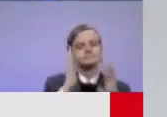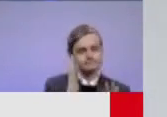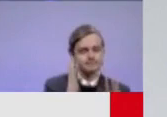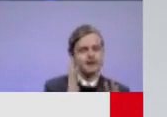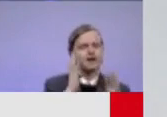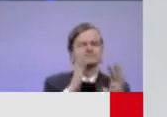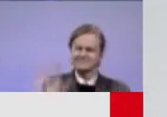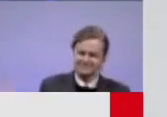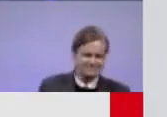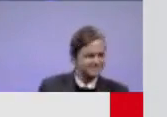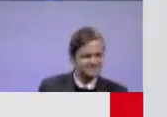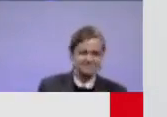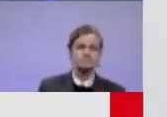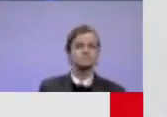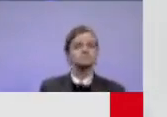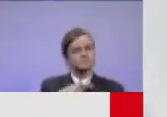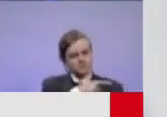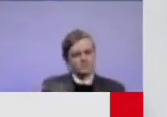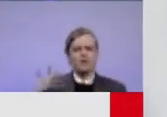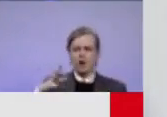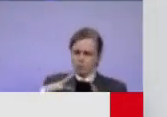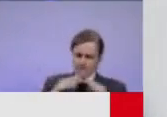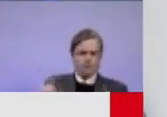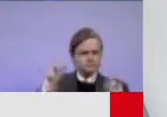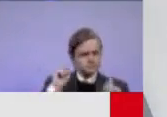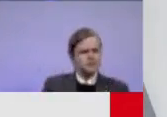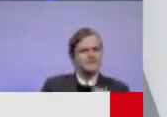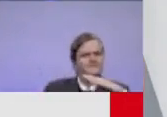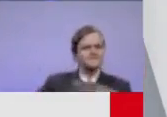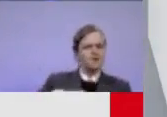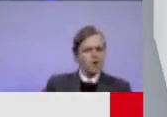în spațiul Schengen.